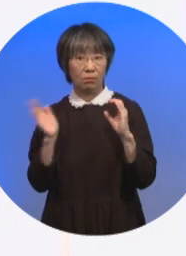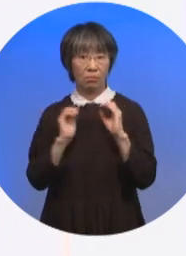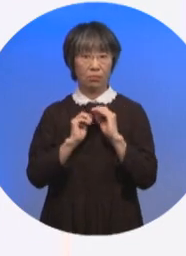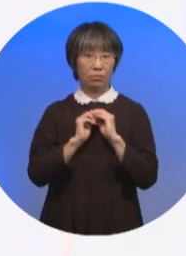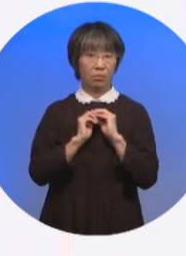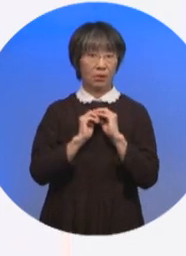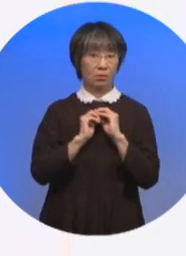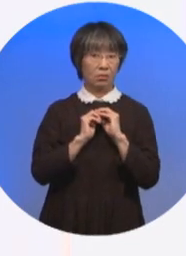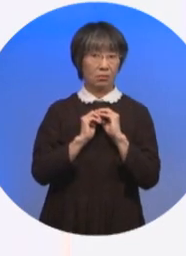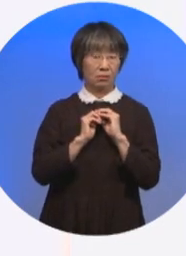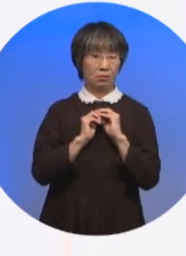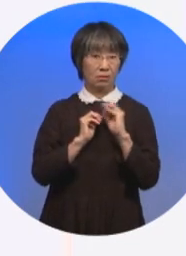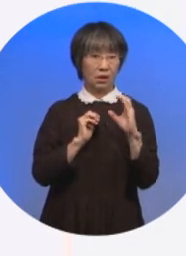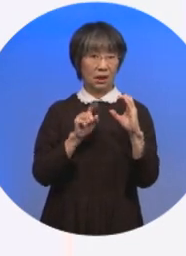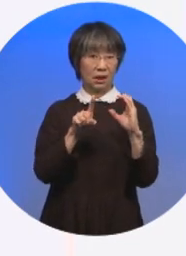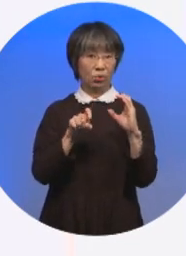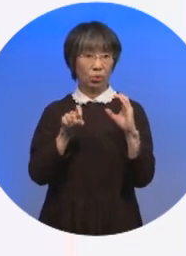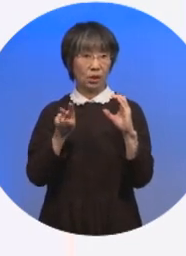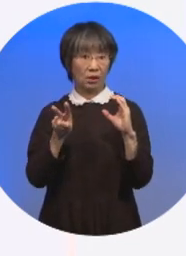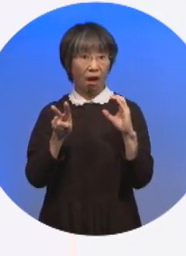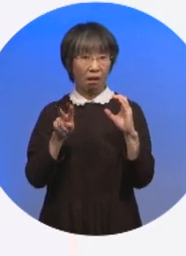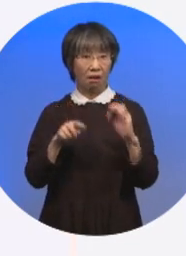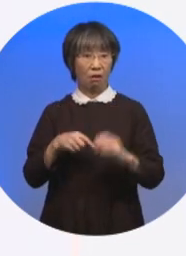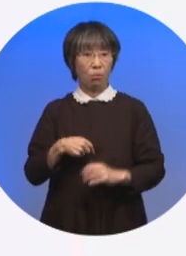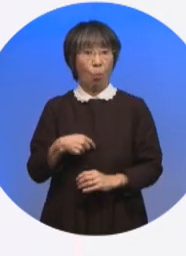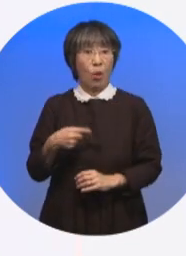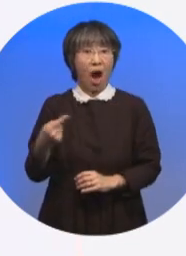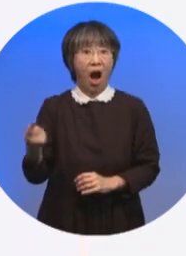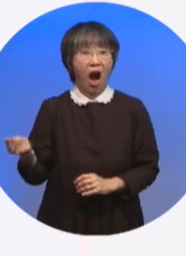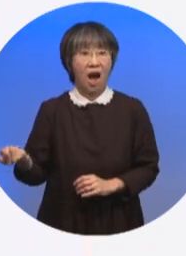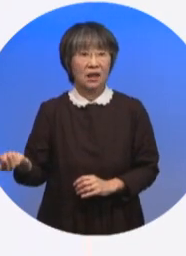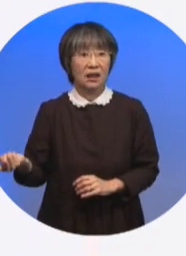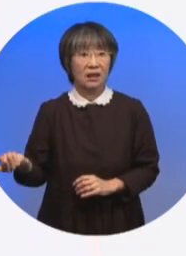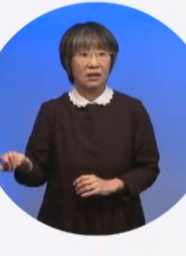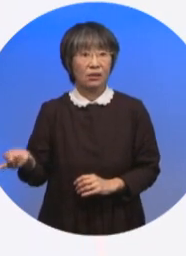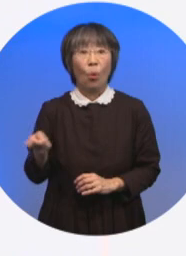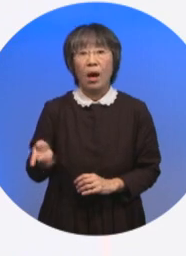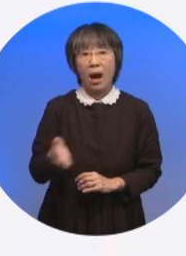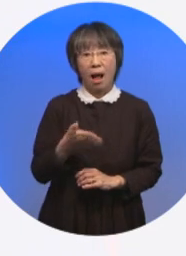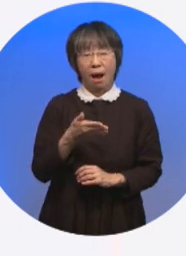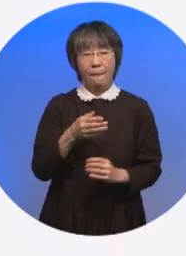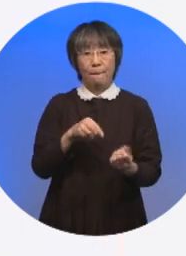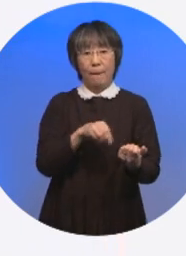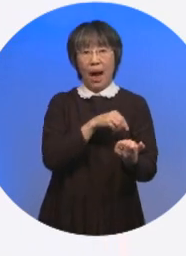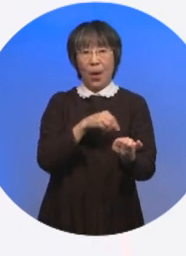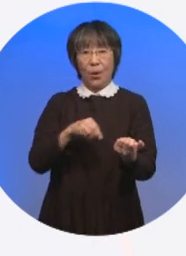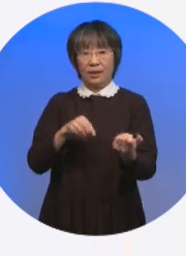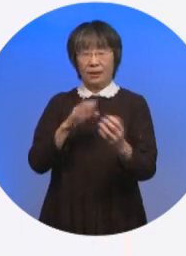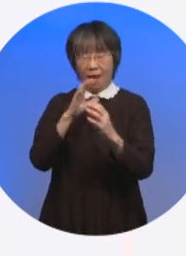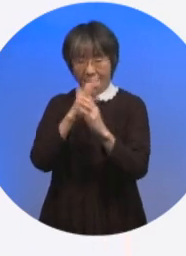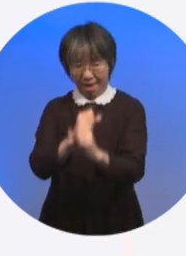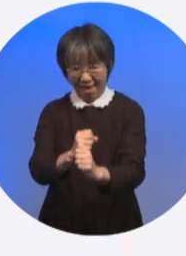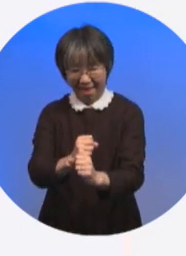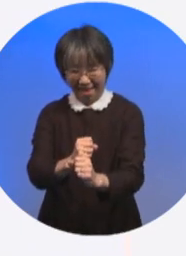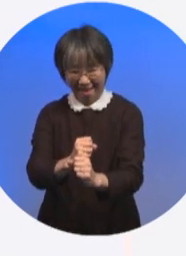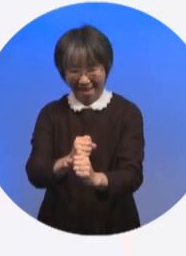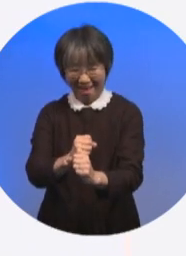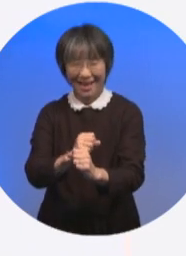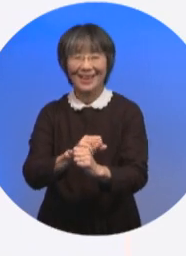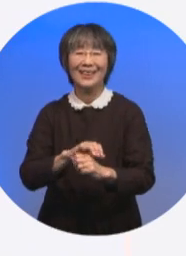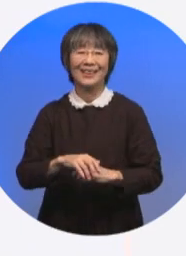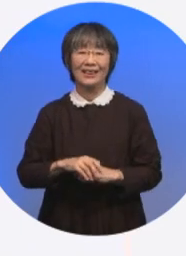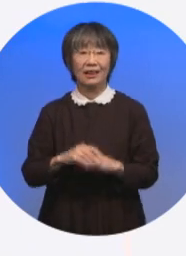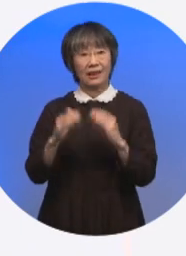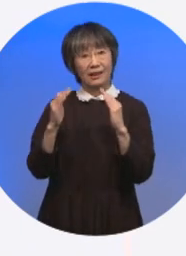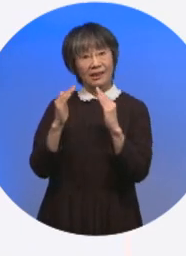でんの、 C10、どこやろ、 隣の 隣、はい、こっからですよ、僕がバイオリンのめり込んで、 あー、大事ですね。 で、